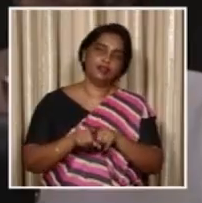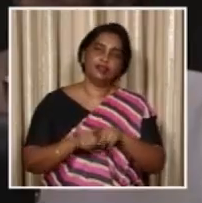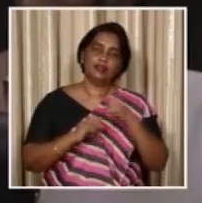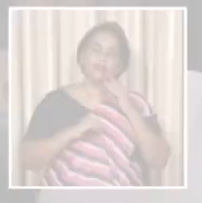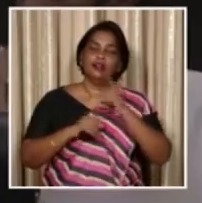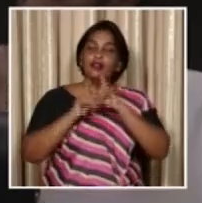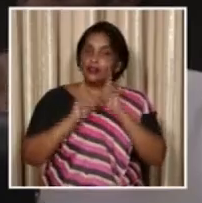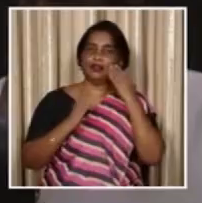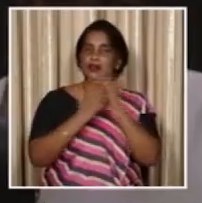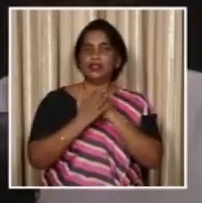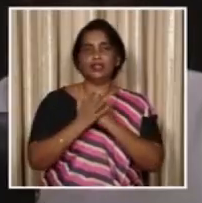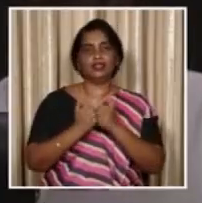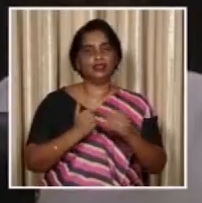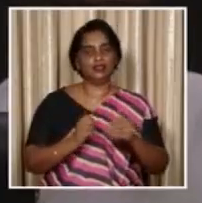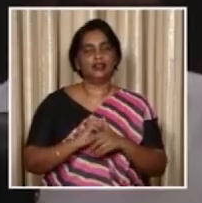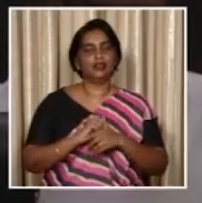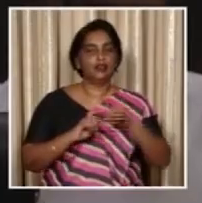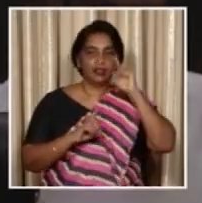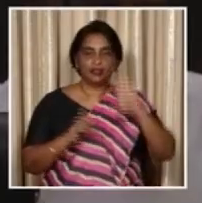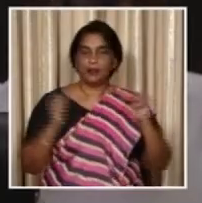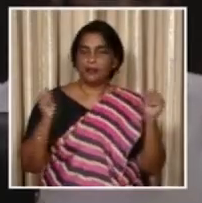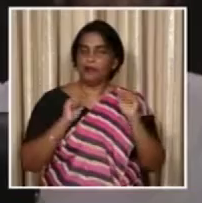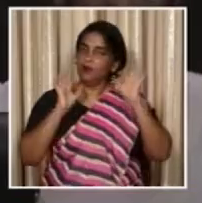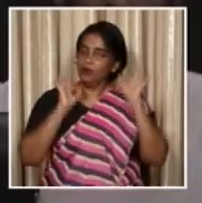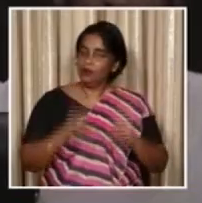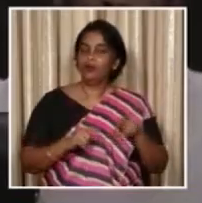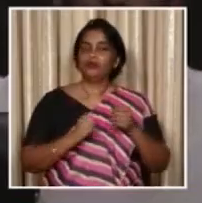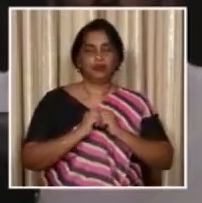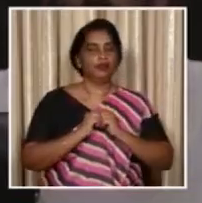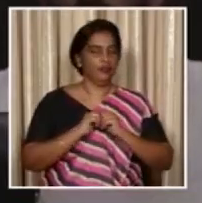ඒ නිසා මේක යන අනවශ්‍ය බියක් ඇති කර ගැනීමේ අවශ්‍යතාවයක් නැහැ